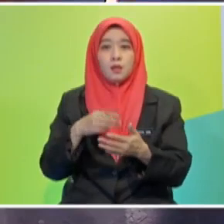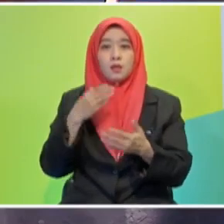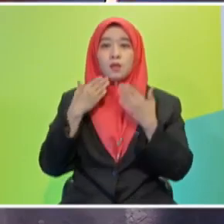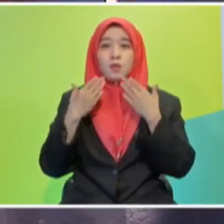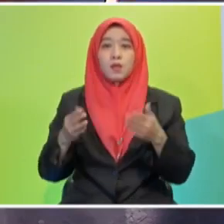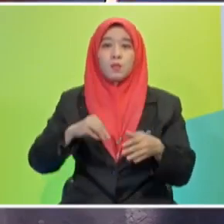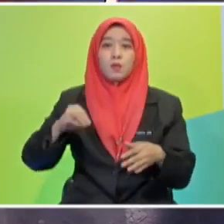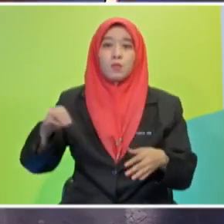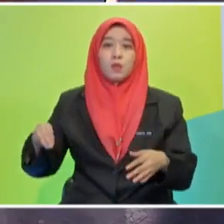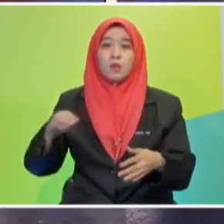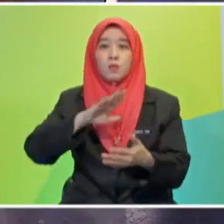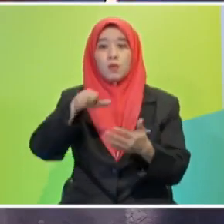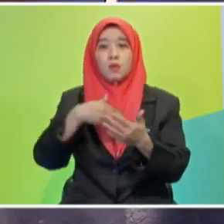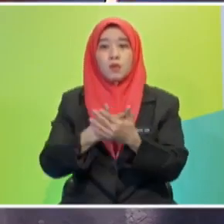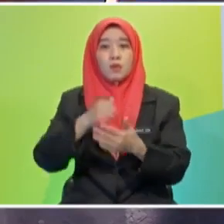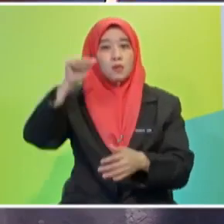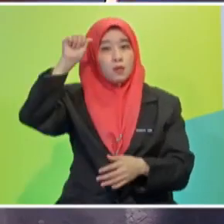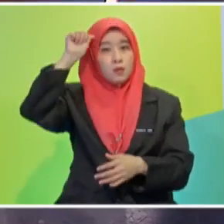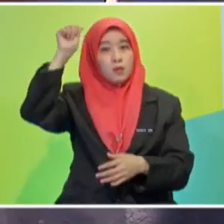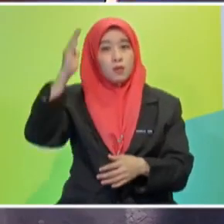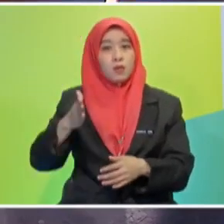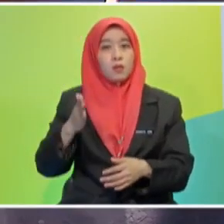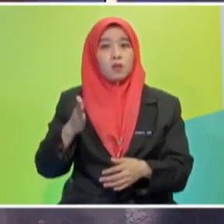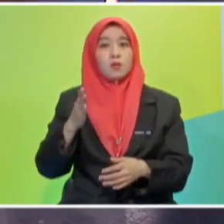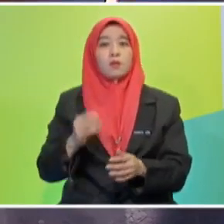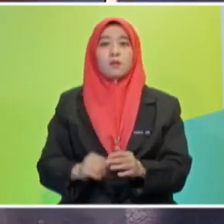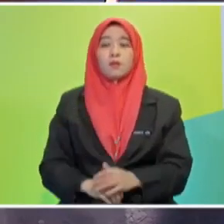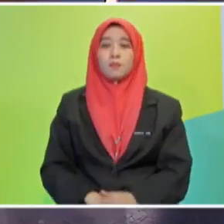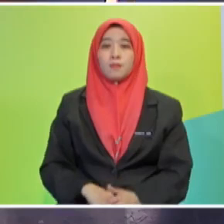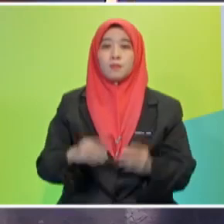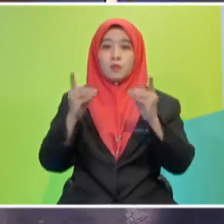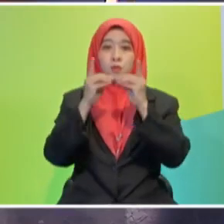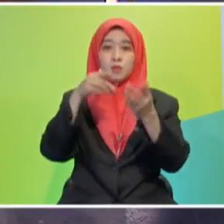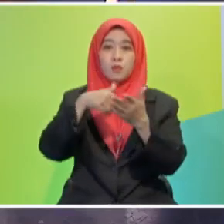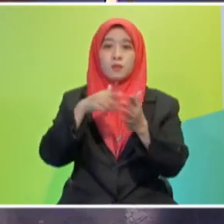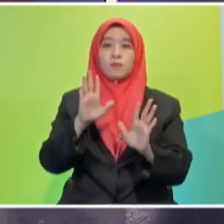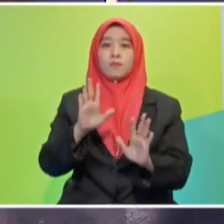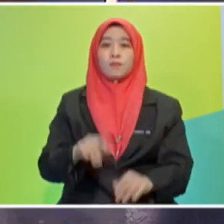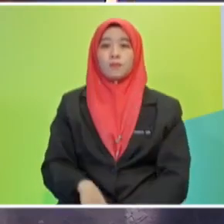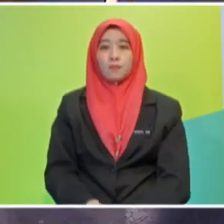Aiman Sufian mengundurkan diri. Assalamualaikum warahmatullahi wabarakatuh. Jumpa lagi. Bye-bye.